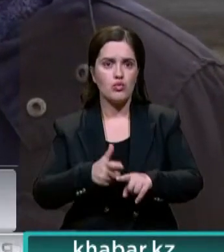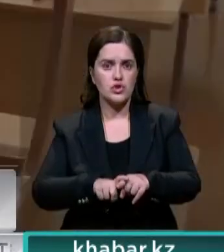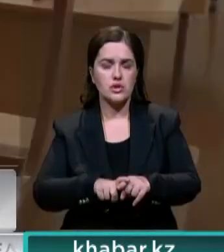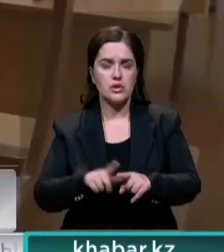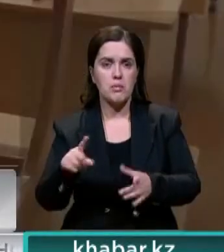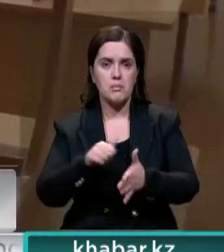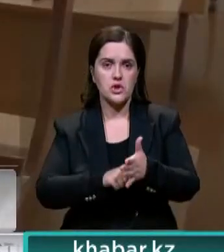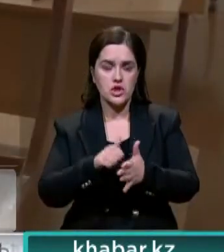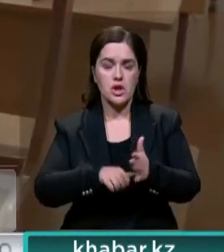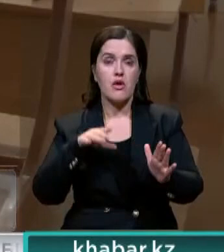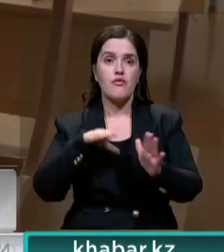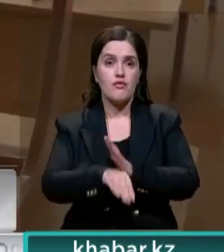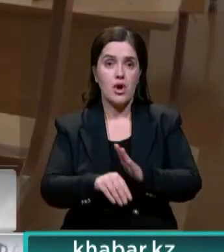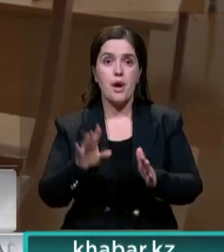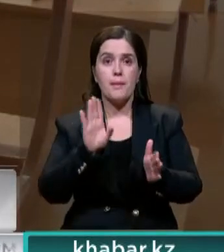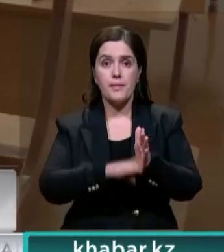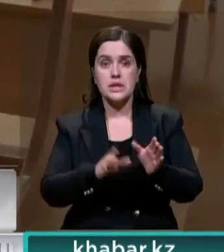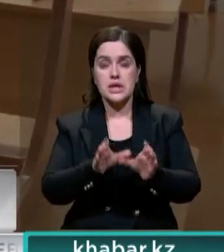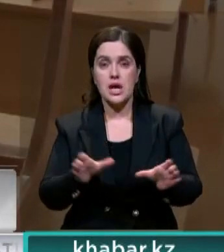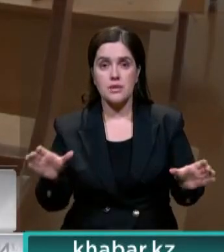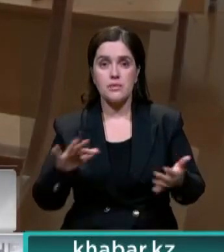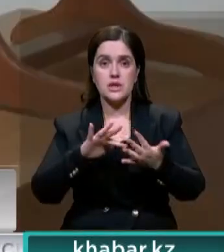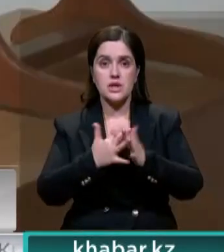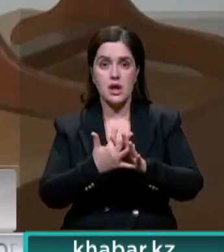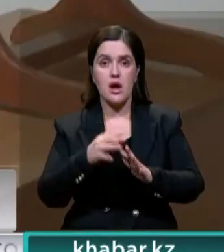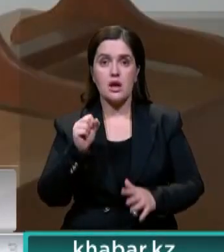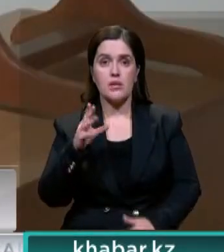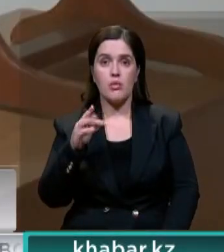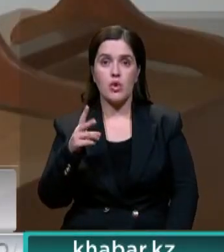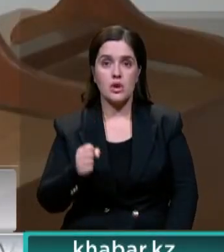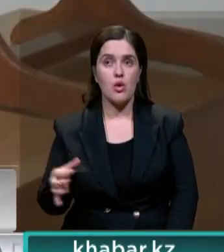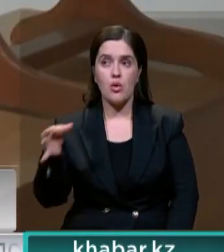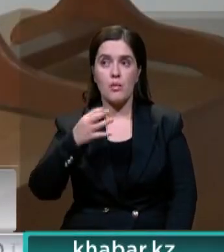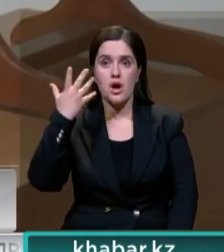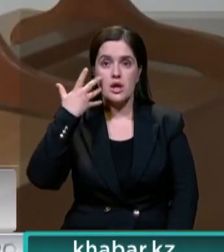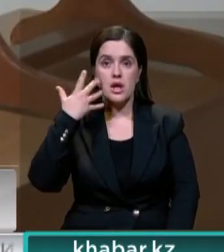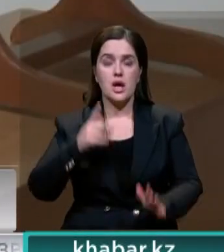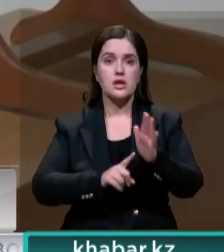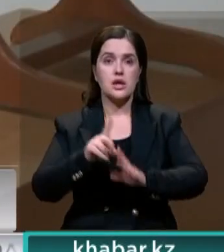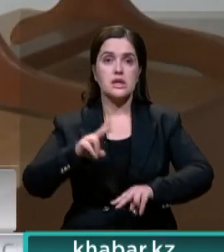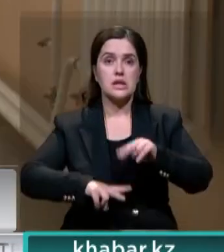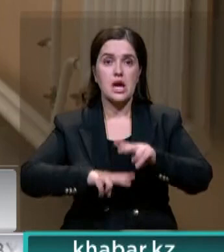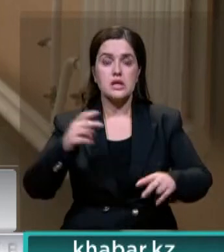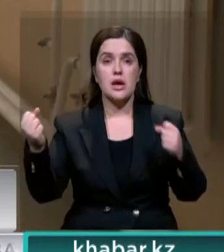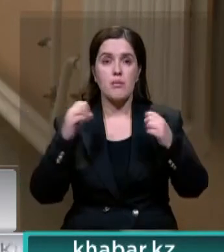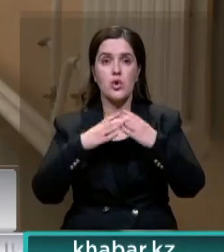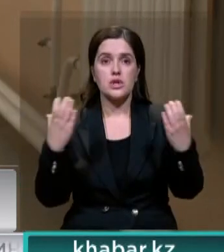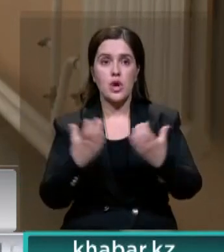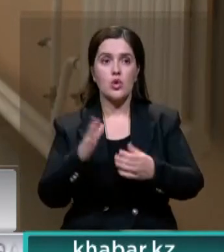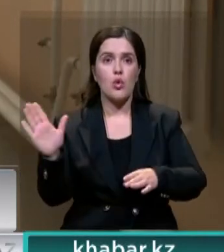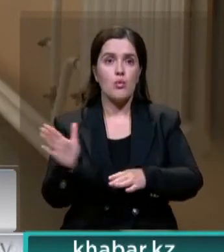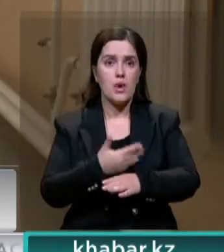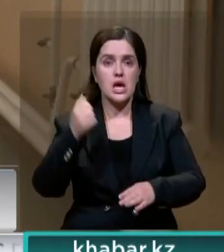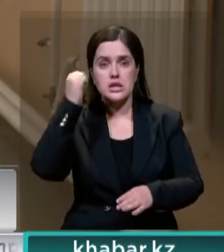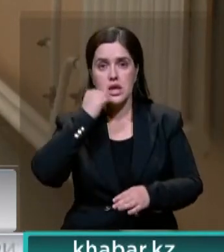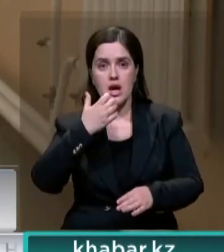повлияло. Без отопления осталась школа и в селе Симферополь Акмолинской области. Когда началось строительство спортзала, убрали старые тепловые сети, а